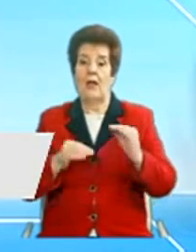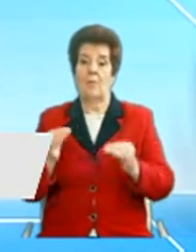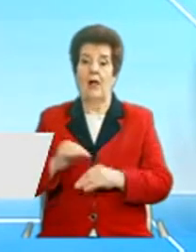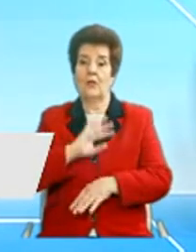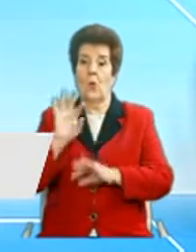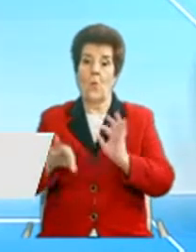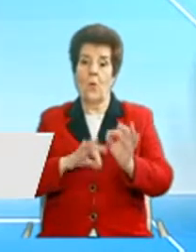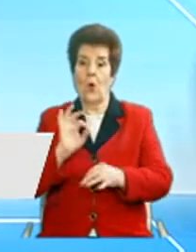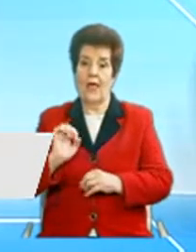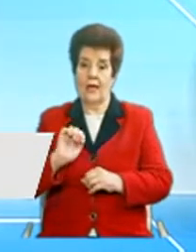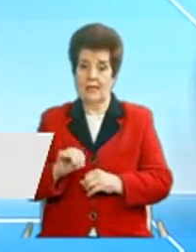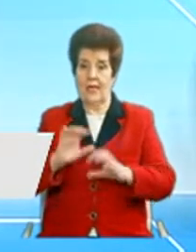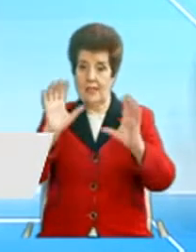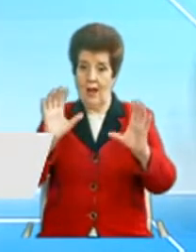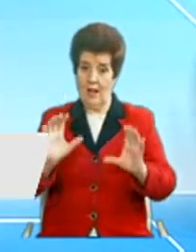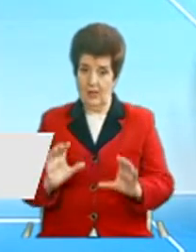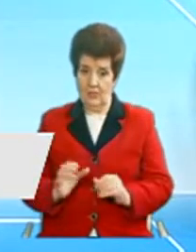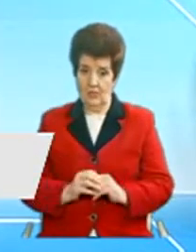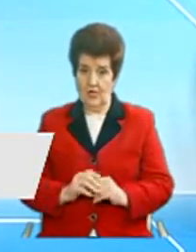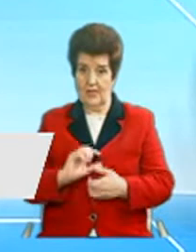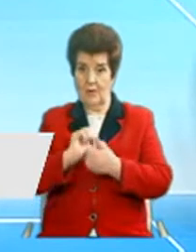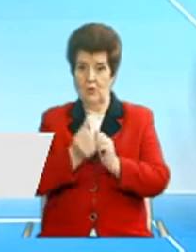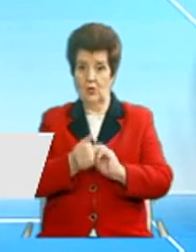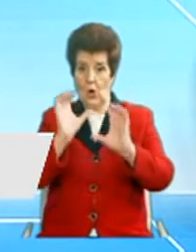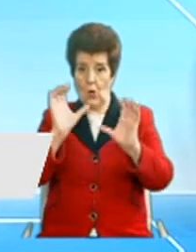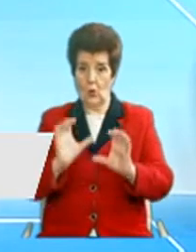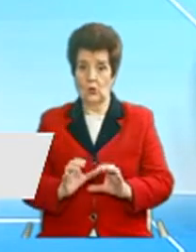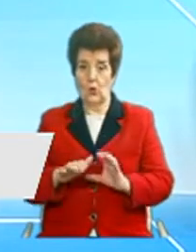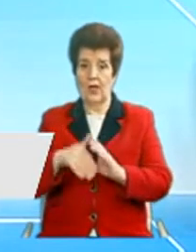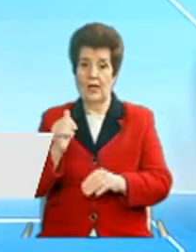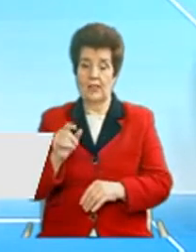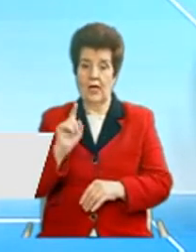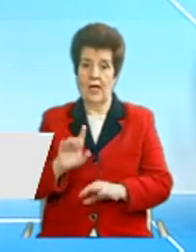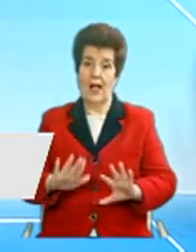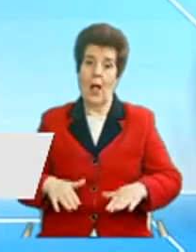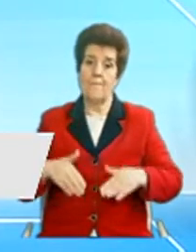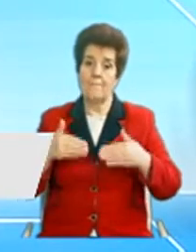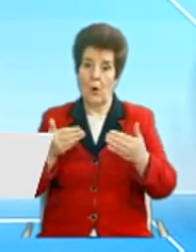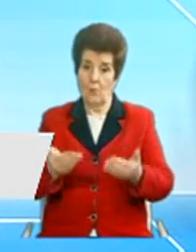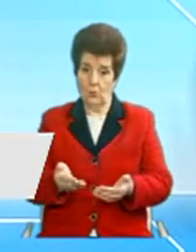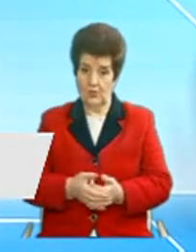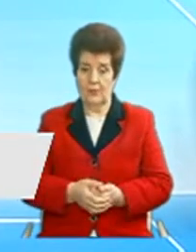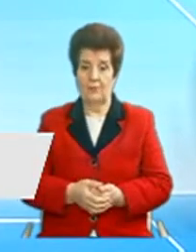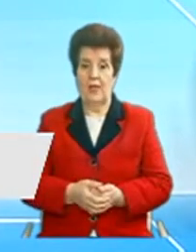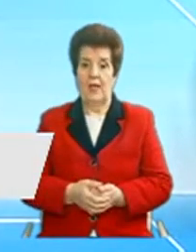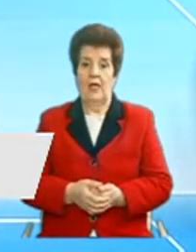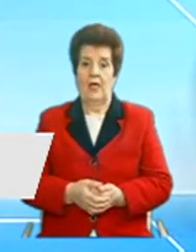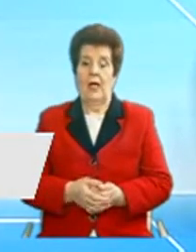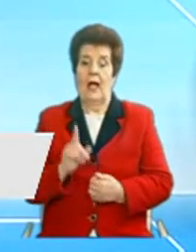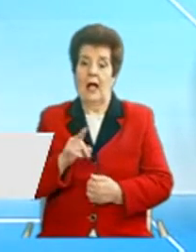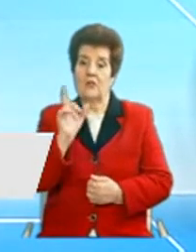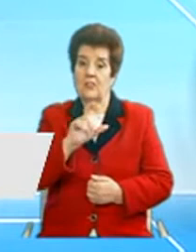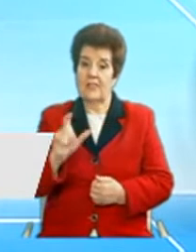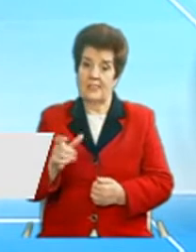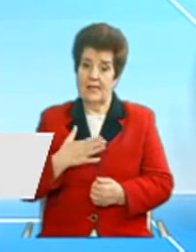proiect de lege de modificare a codului electoral prin care am propus ca